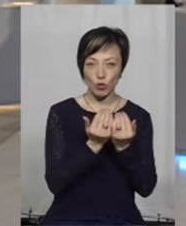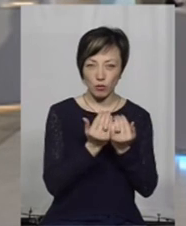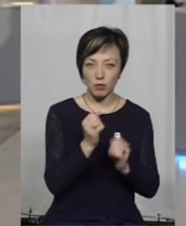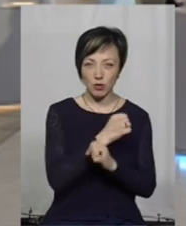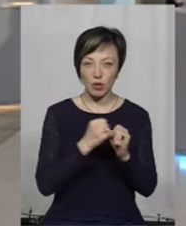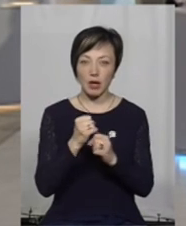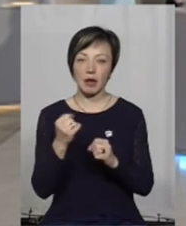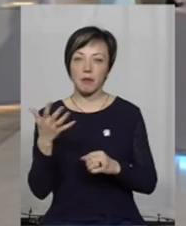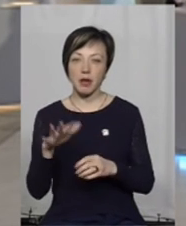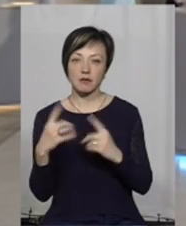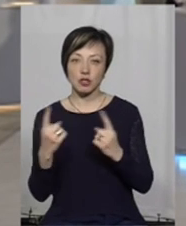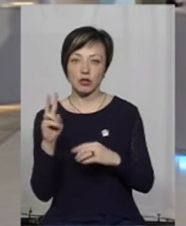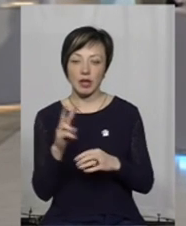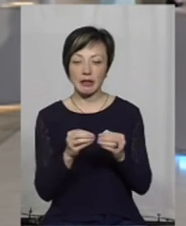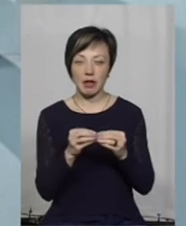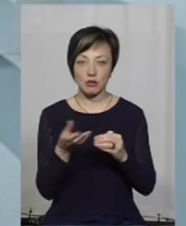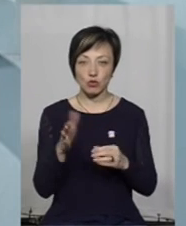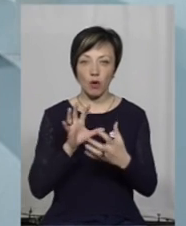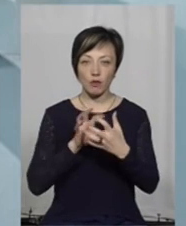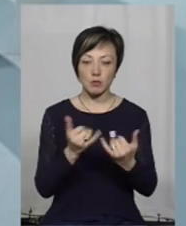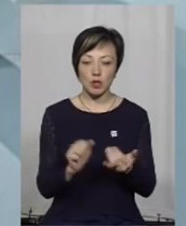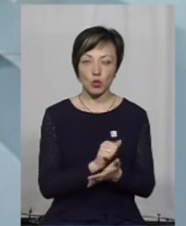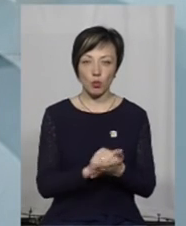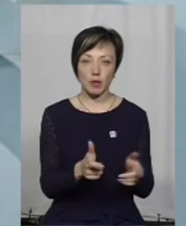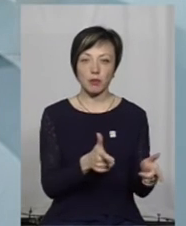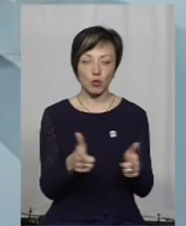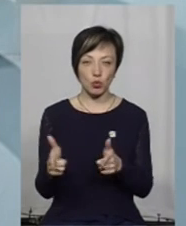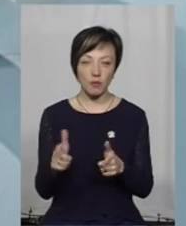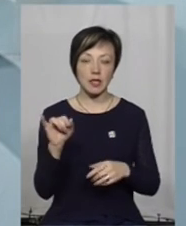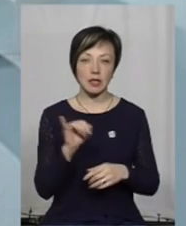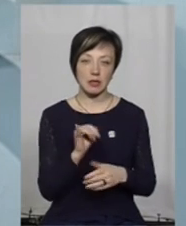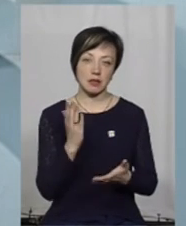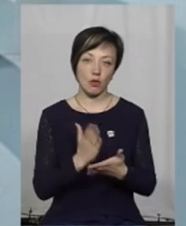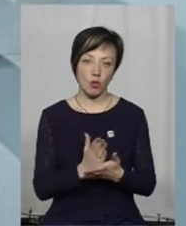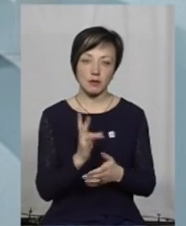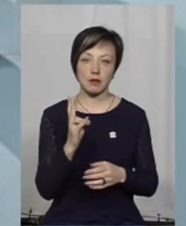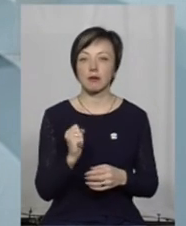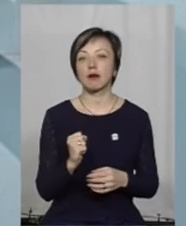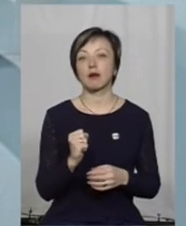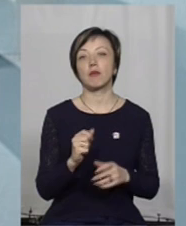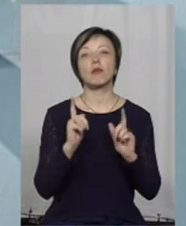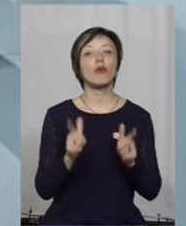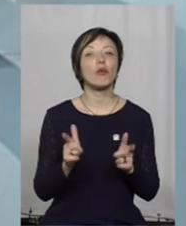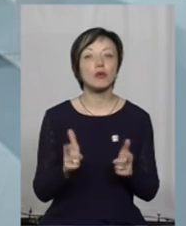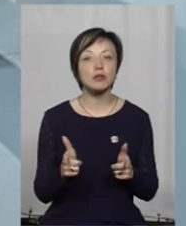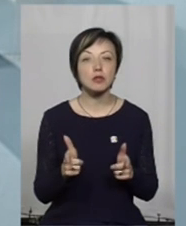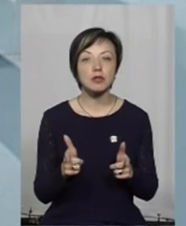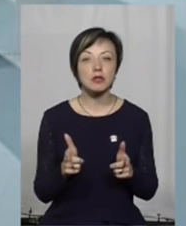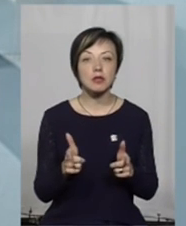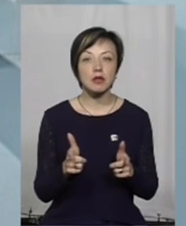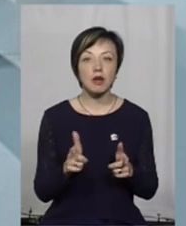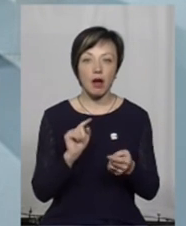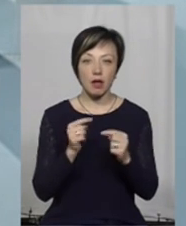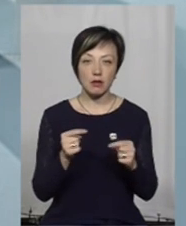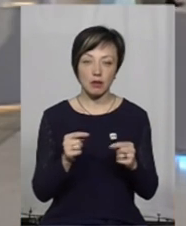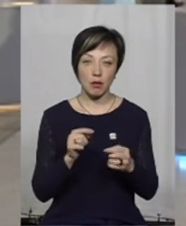10 автобусів. Наразі документи вже підготовлені і знаходяться на погодженні в антимонопольному